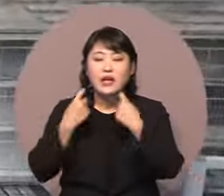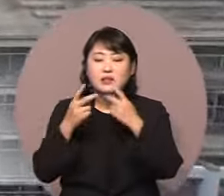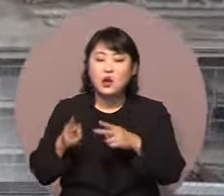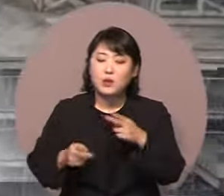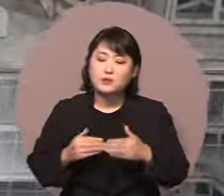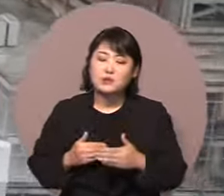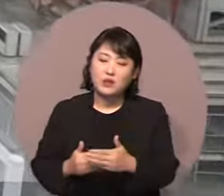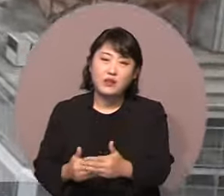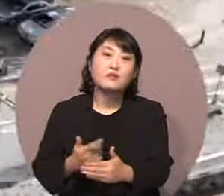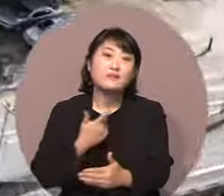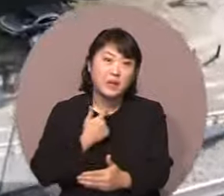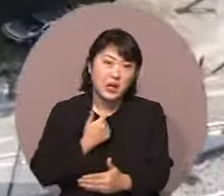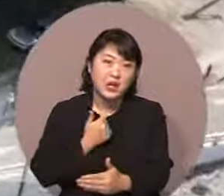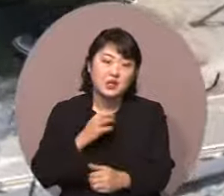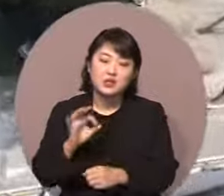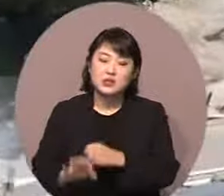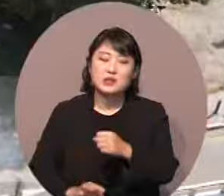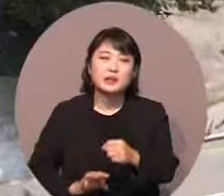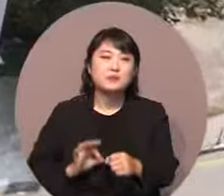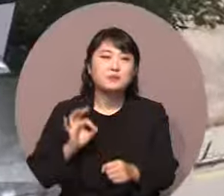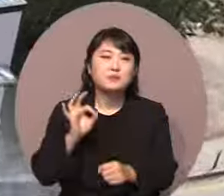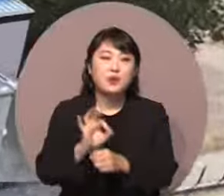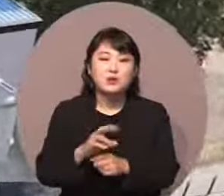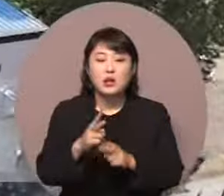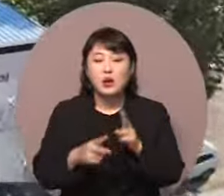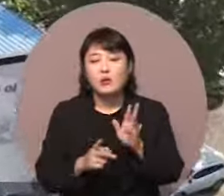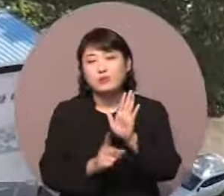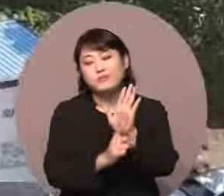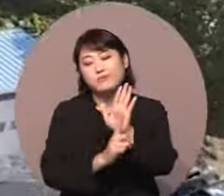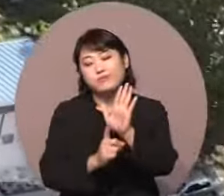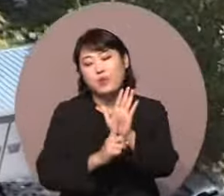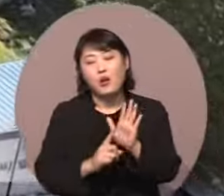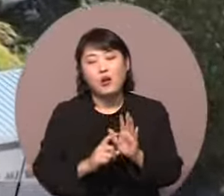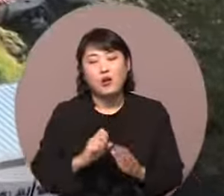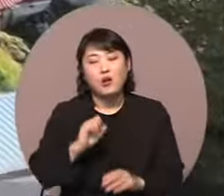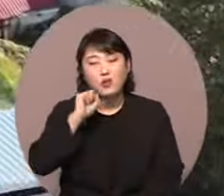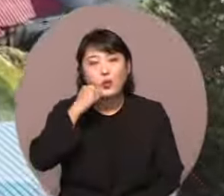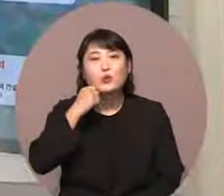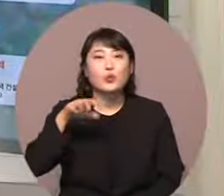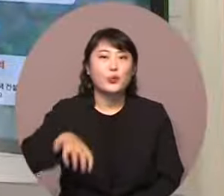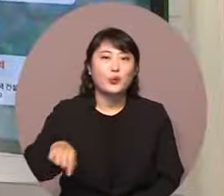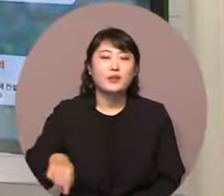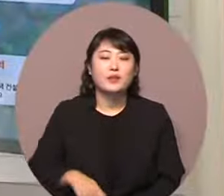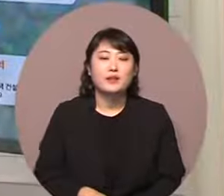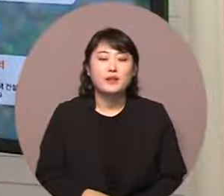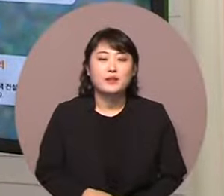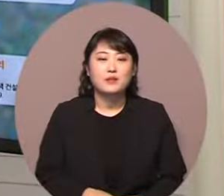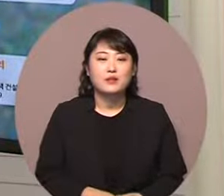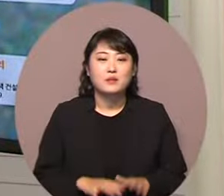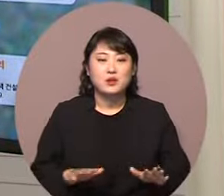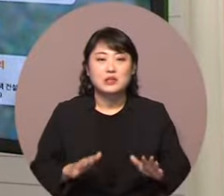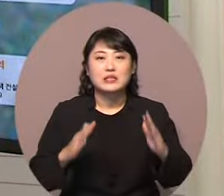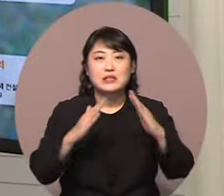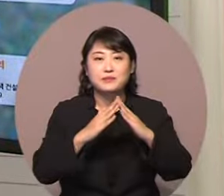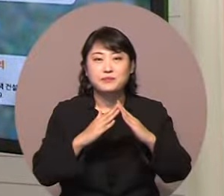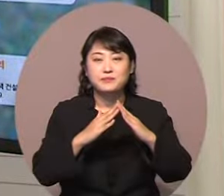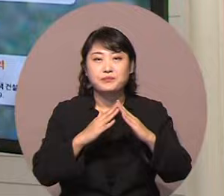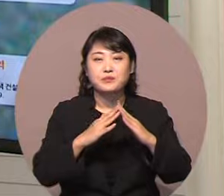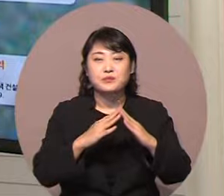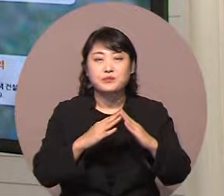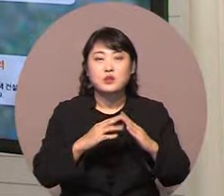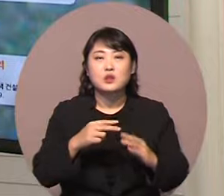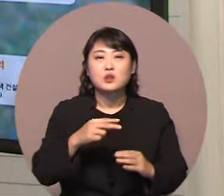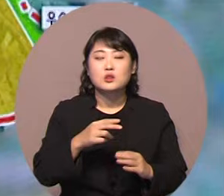사업으로 추진했지만 10년 넘게 사업자를 찾지 못해 어려움을 겪었습니다. 이번엔